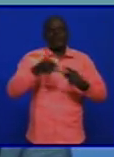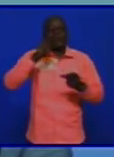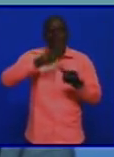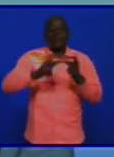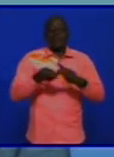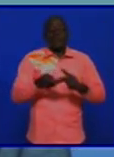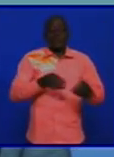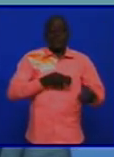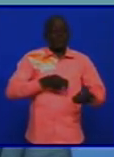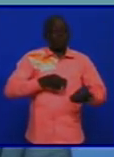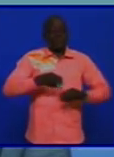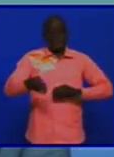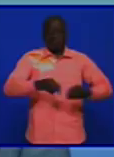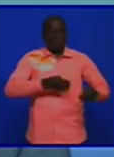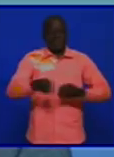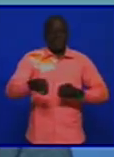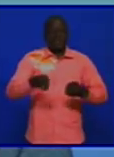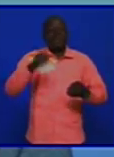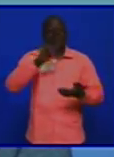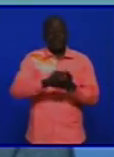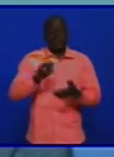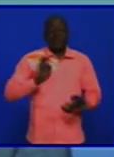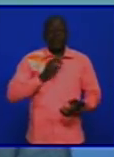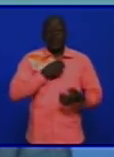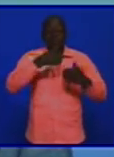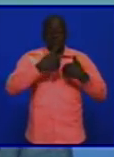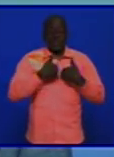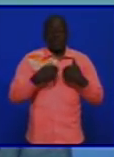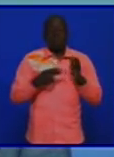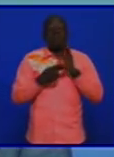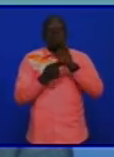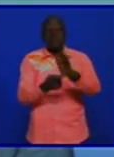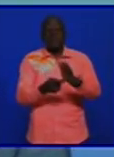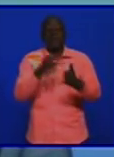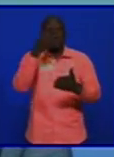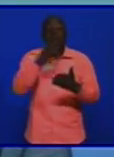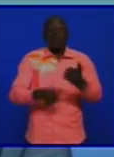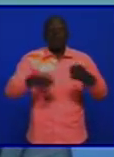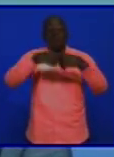échanger sur notre potentiel. Et montrer en quoi notre secteur minier est